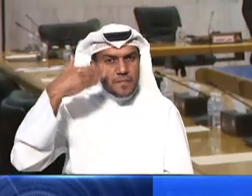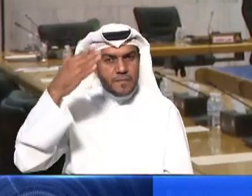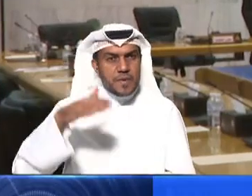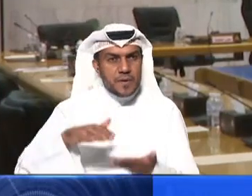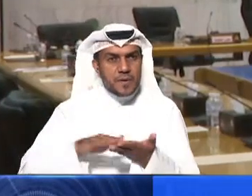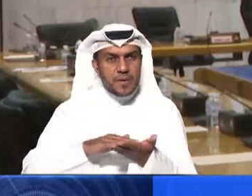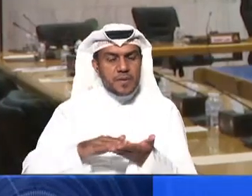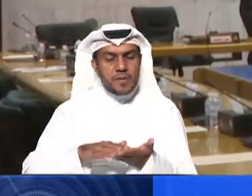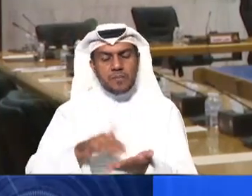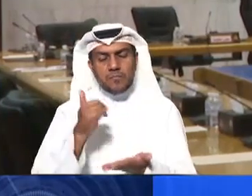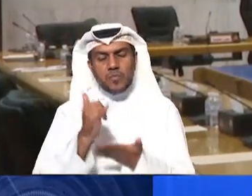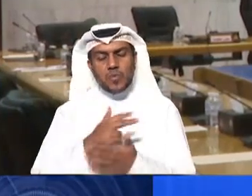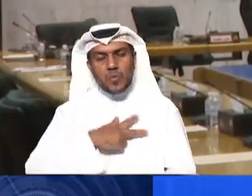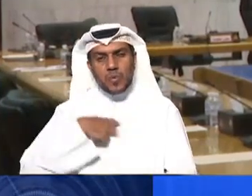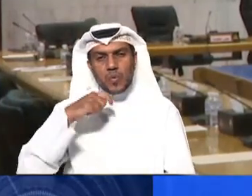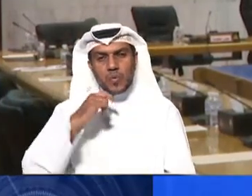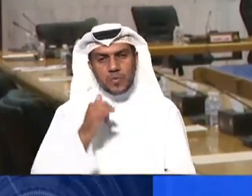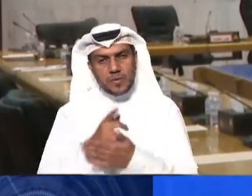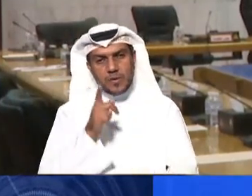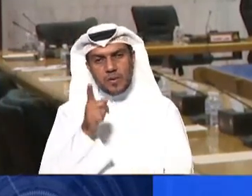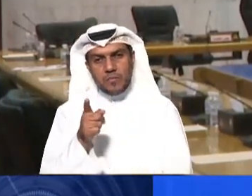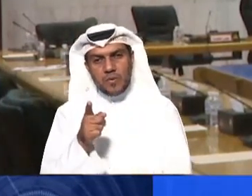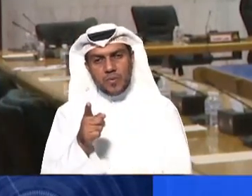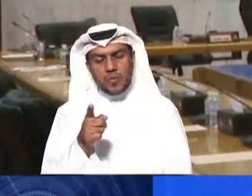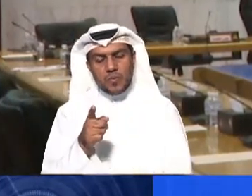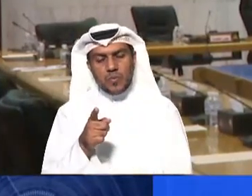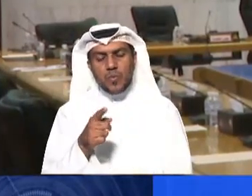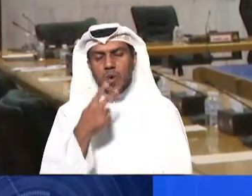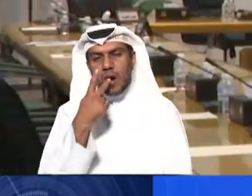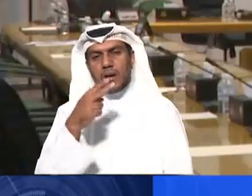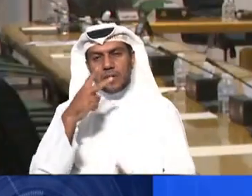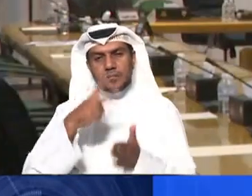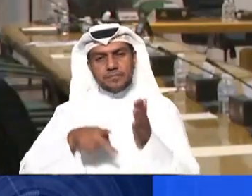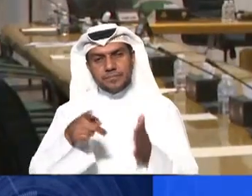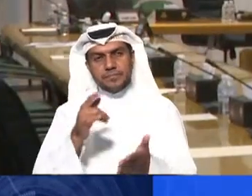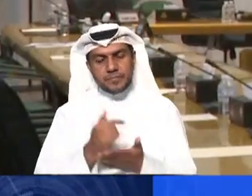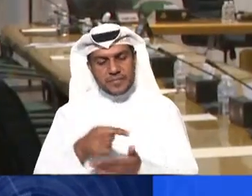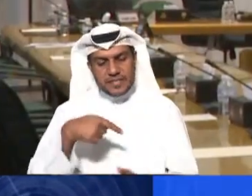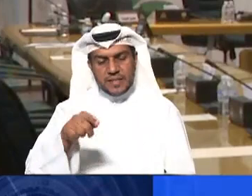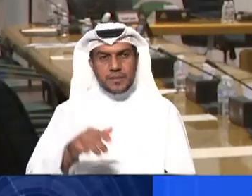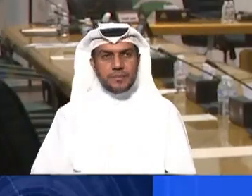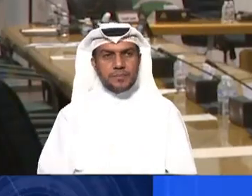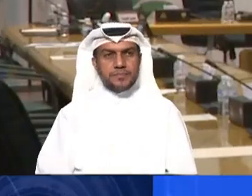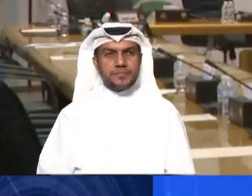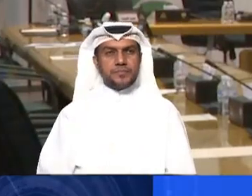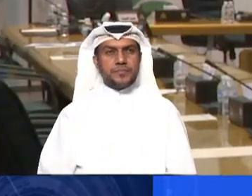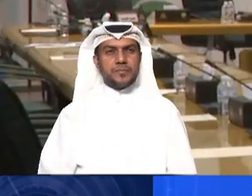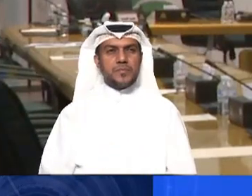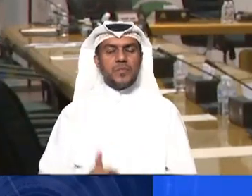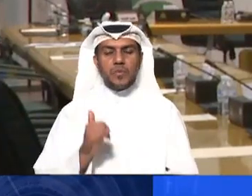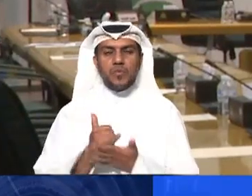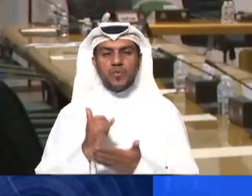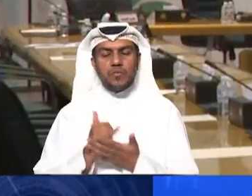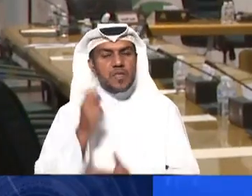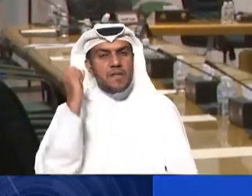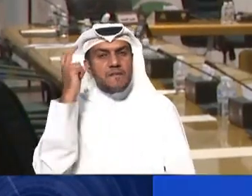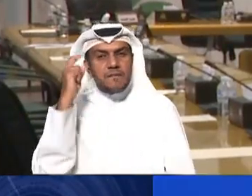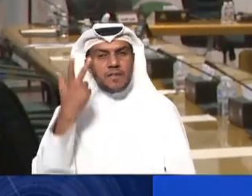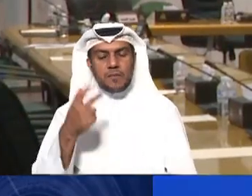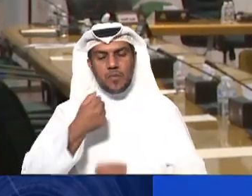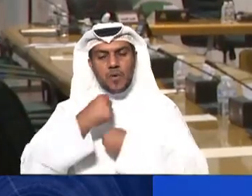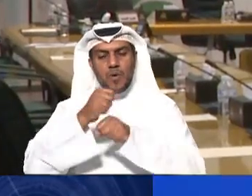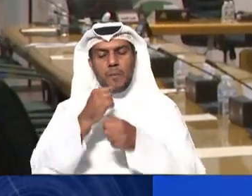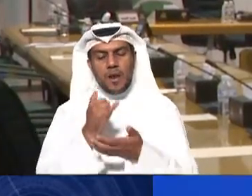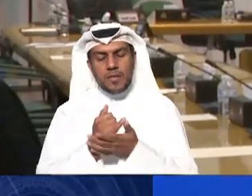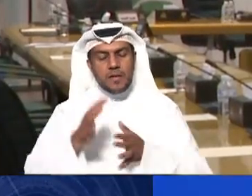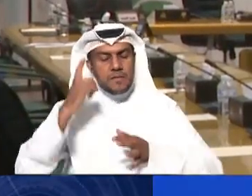في مجلس الوزراء ليبت في المستقبل القريب. المشاريع والاستعمالات هي عند بلدية الكويت، والبلدية في